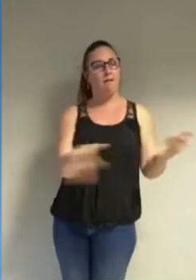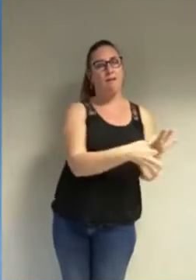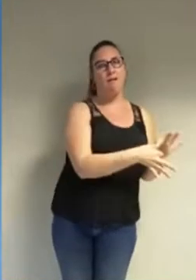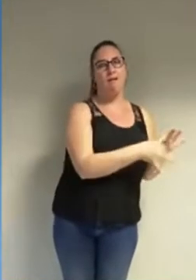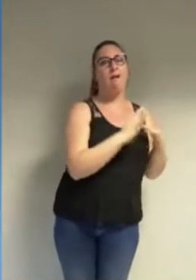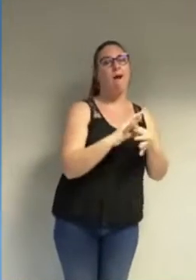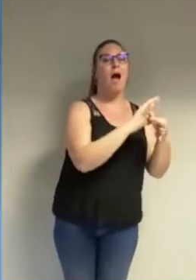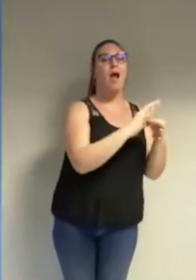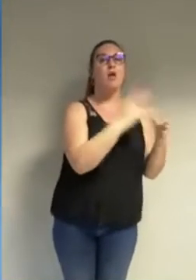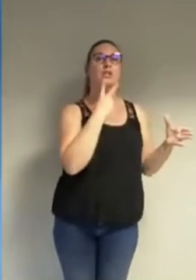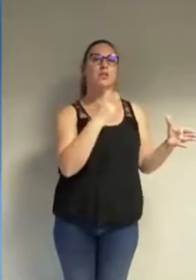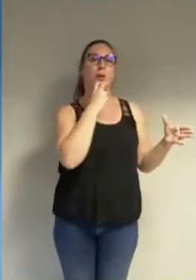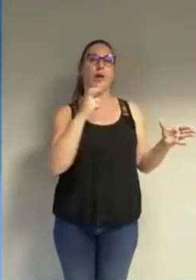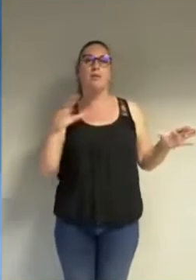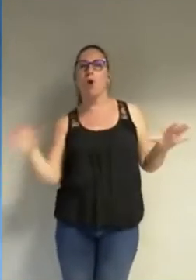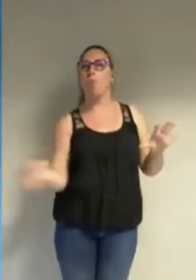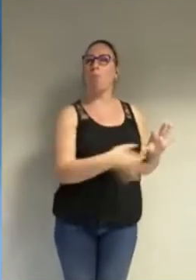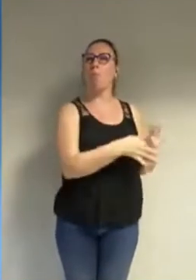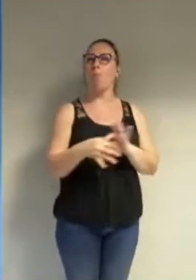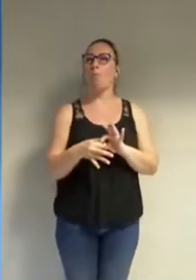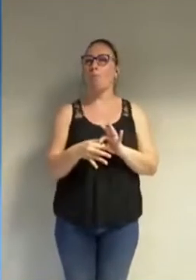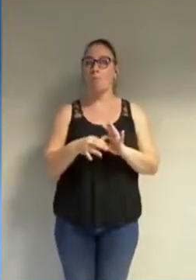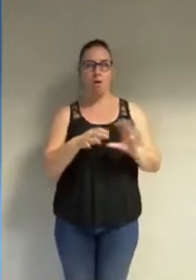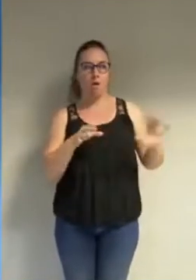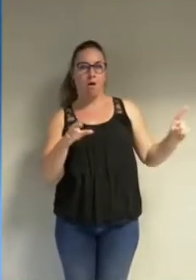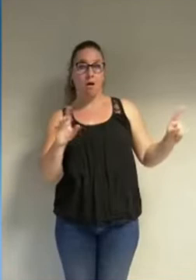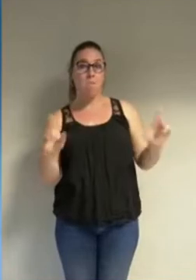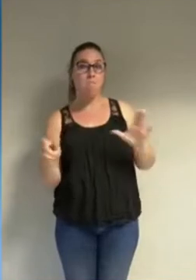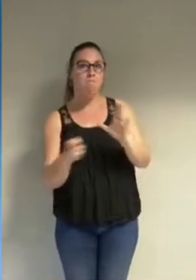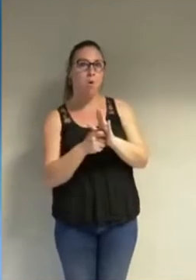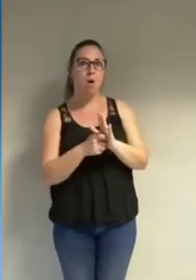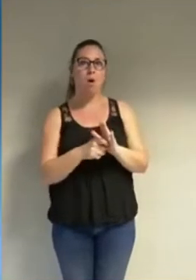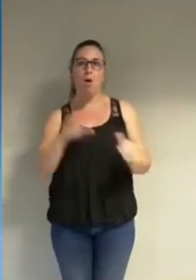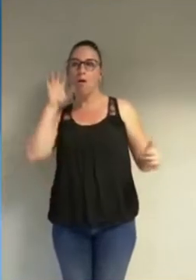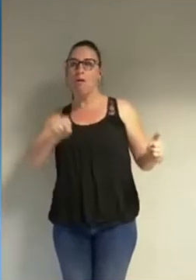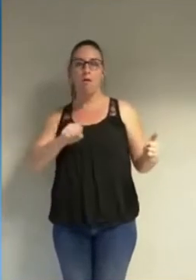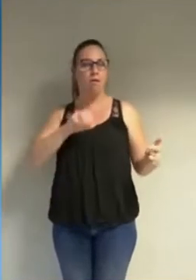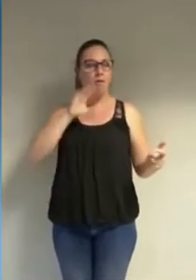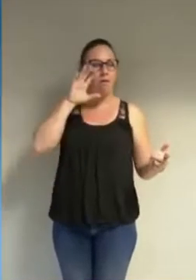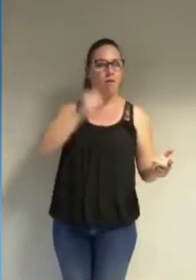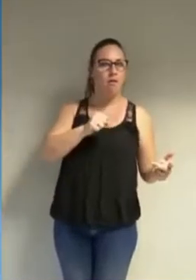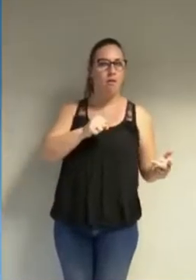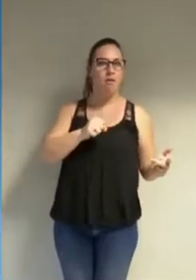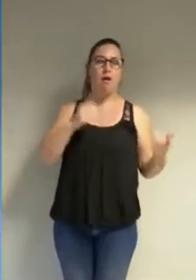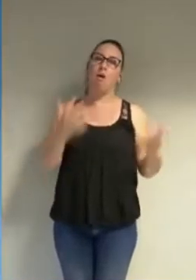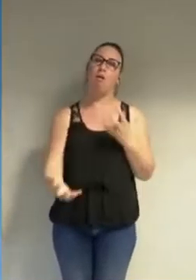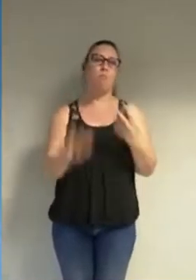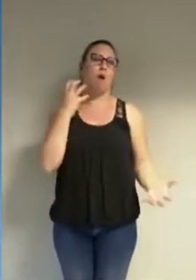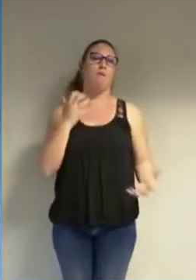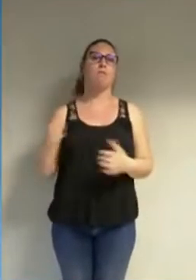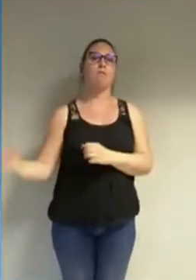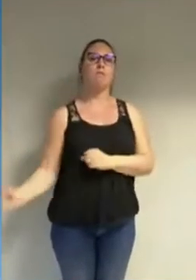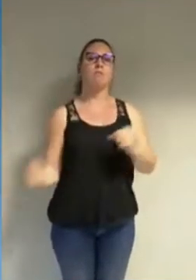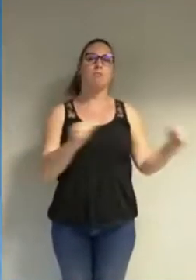citoyenne. Donc il y a bien là une conjonction d'indices qui montrent bien les accords que vous avez